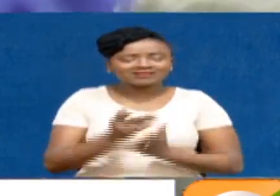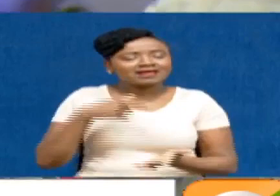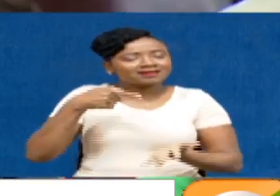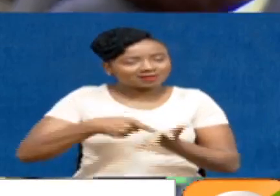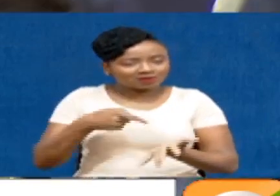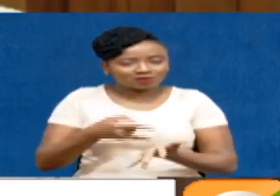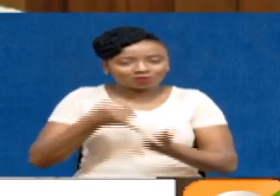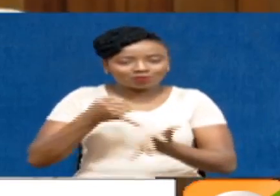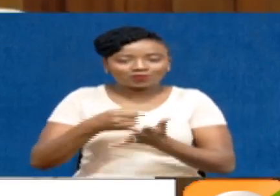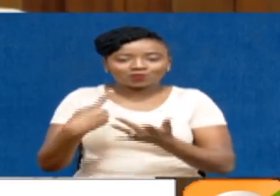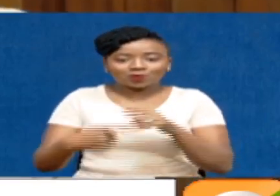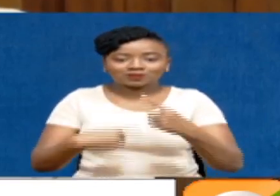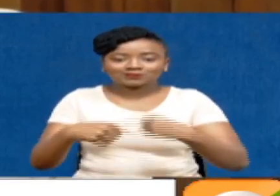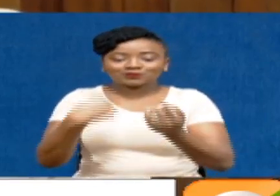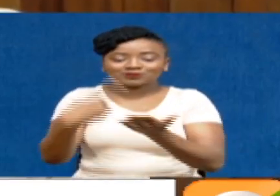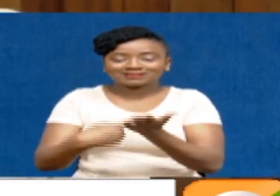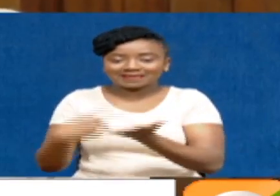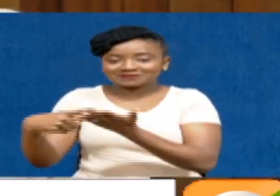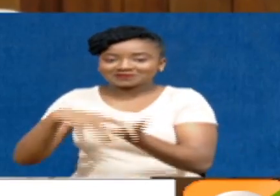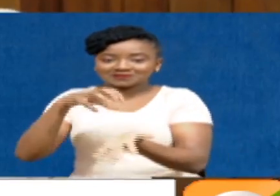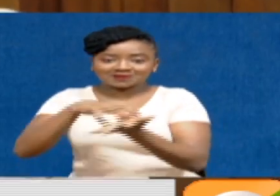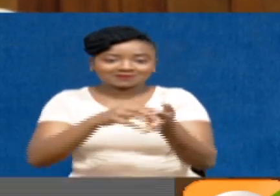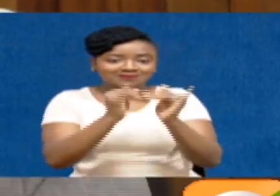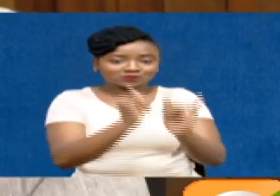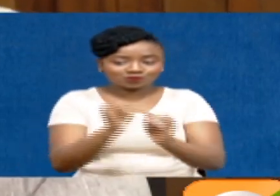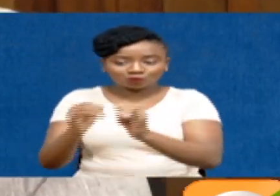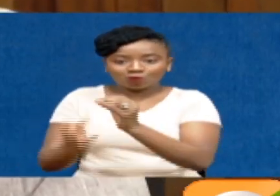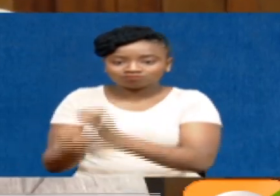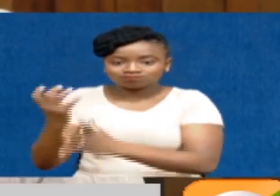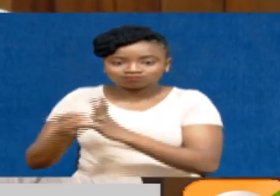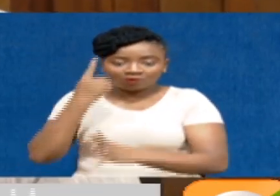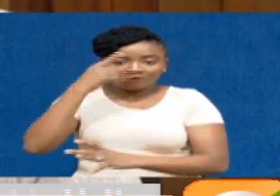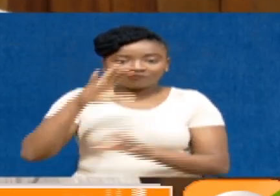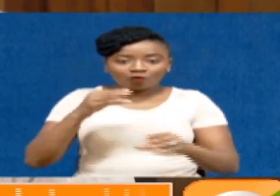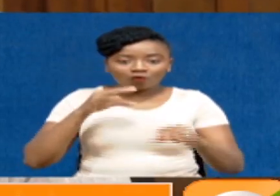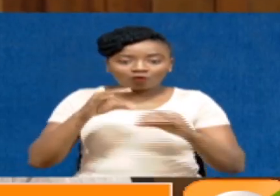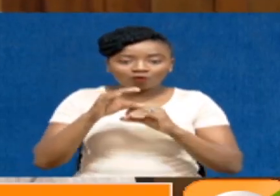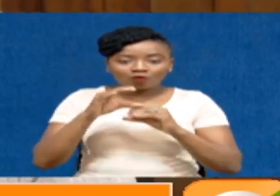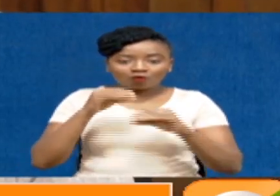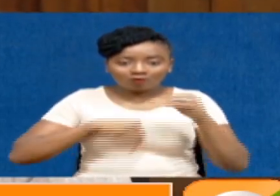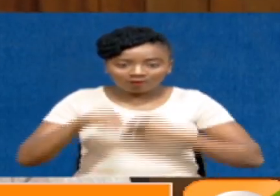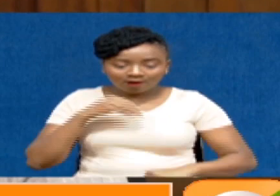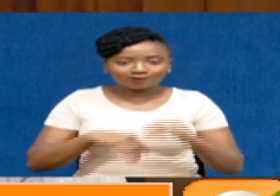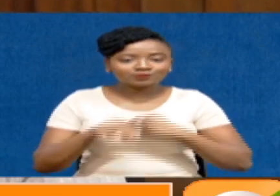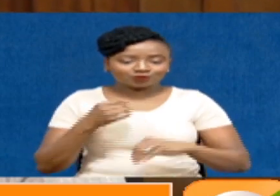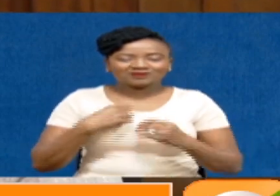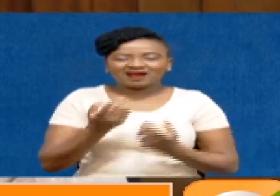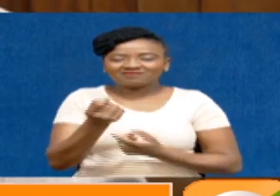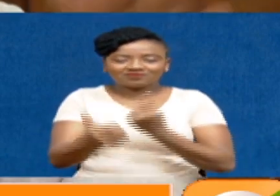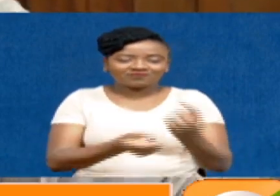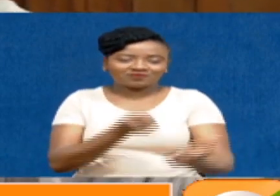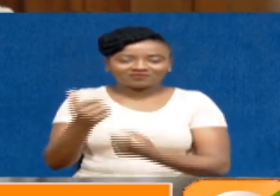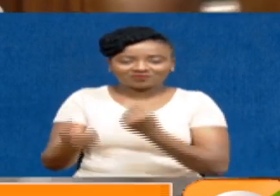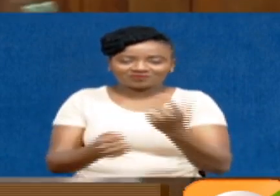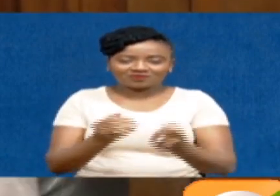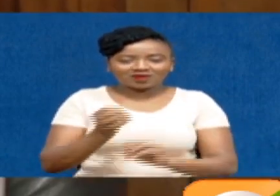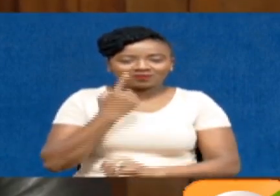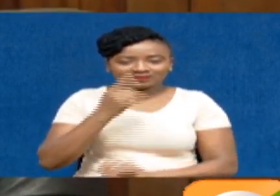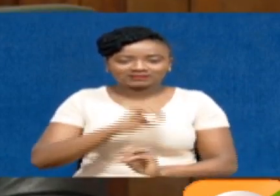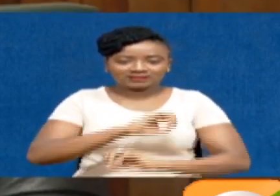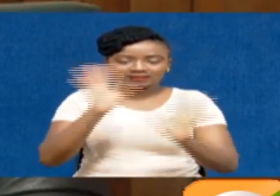na wafisadi. New cases of corruption these days are few and very far between, if you look